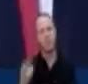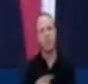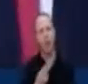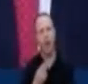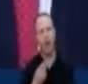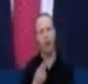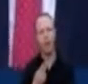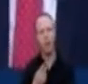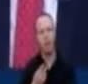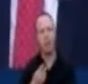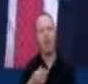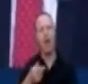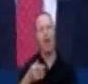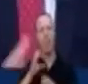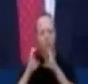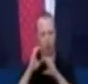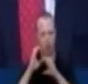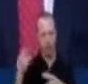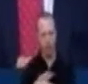אגרוף,